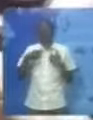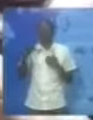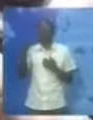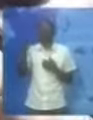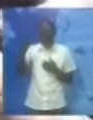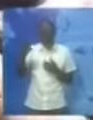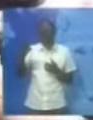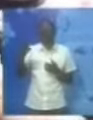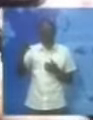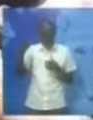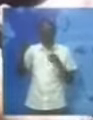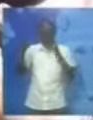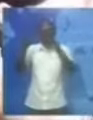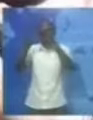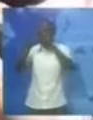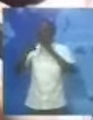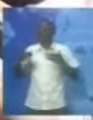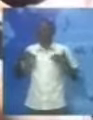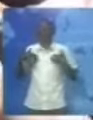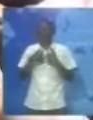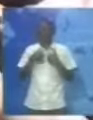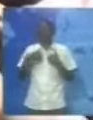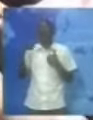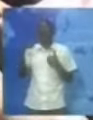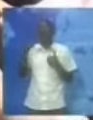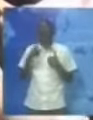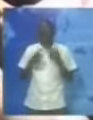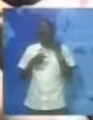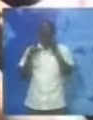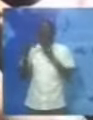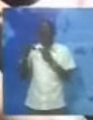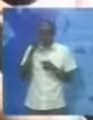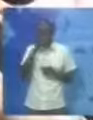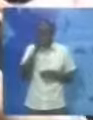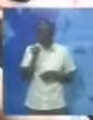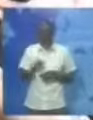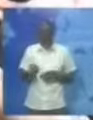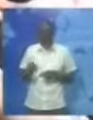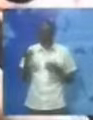c'est un abattoir qui est un peu vieillissant